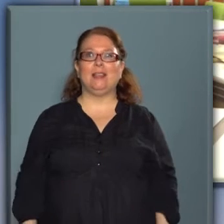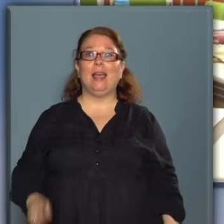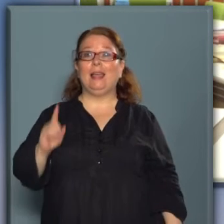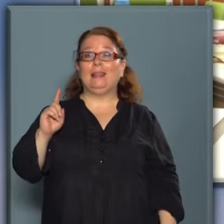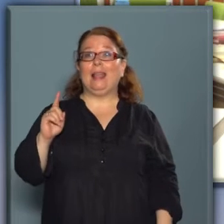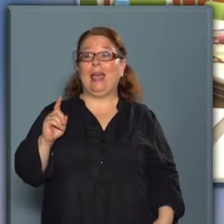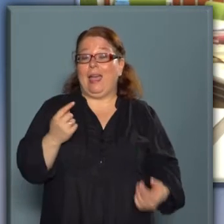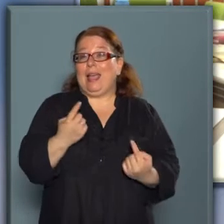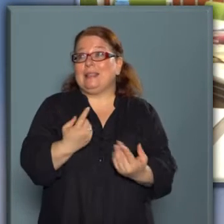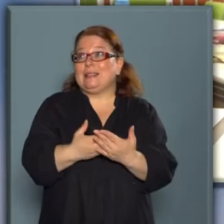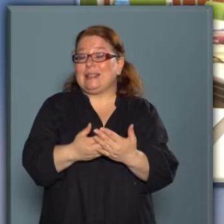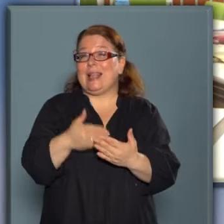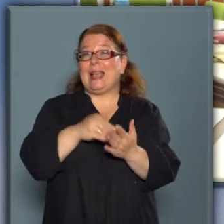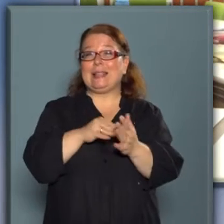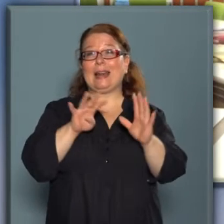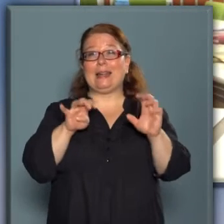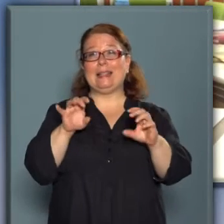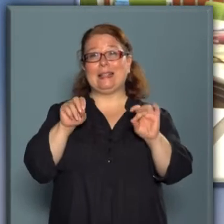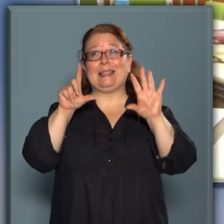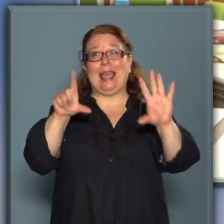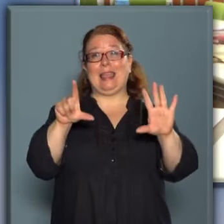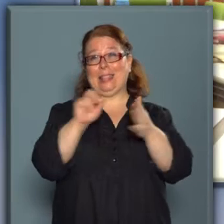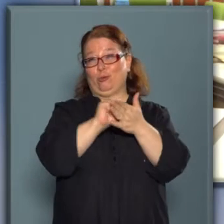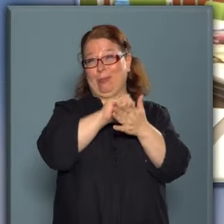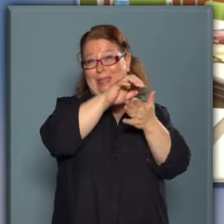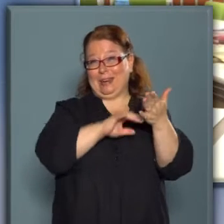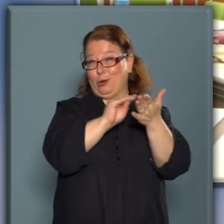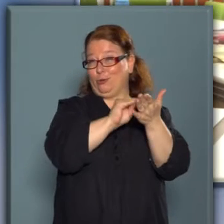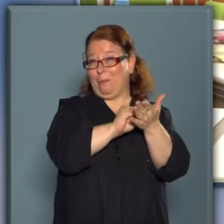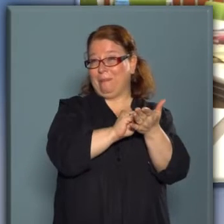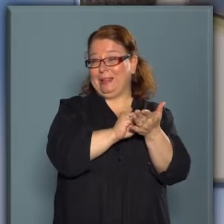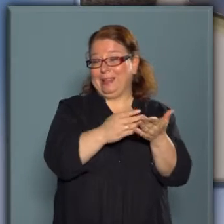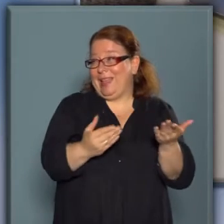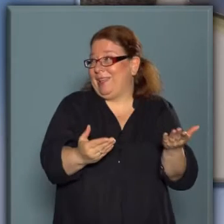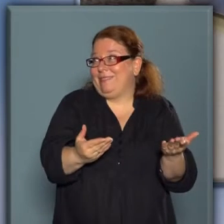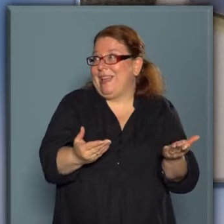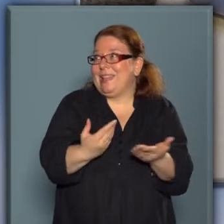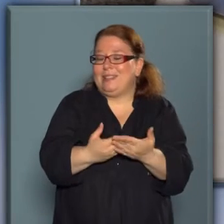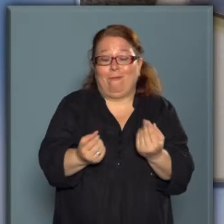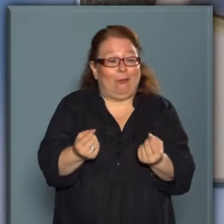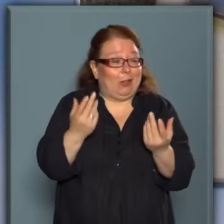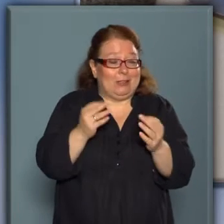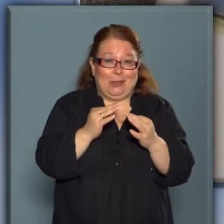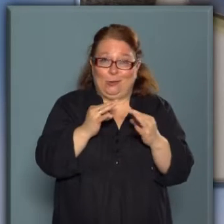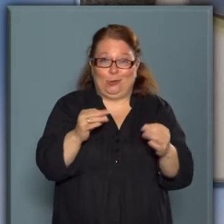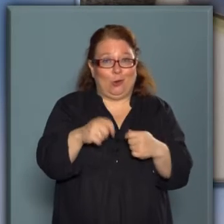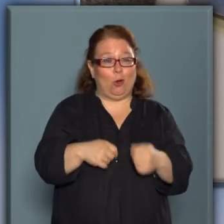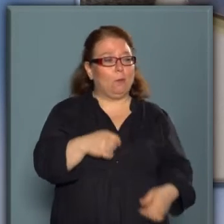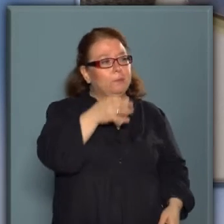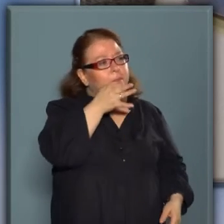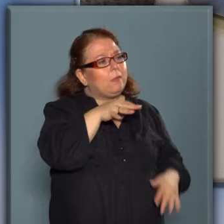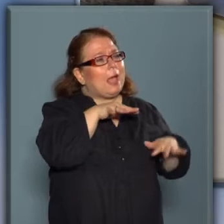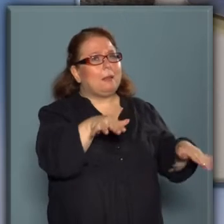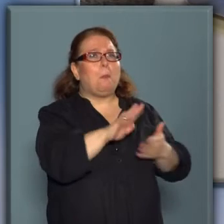de hát már maga az, hogy egy 1917-es beírás, szóval ez egy fantasztikus dolog. Általában